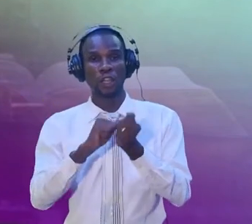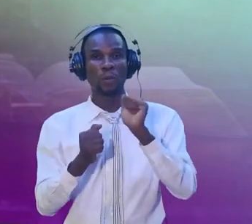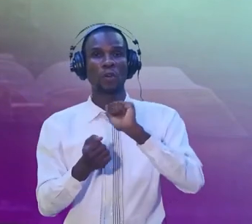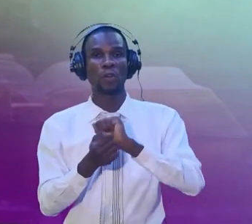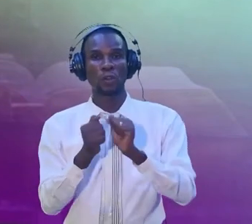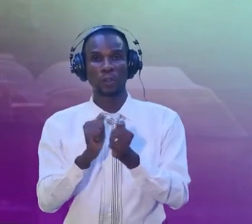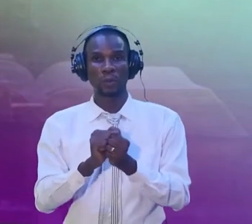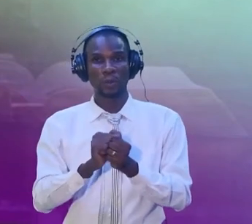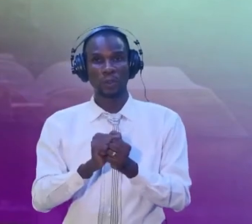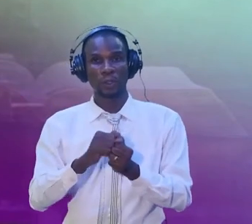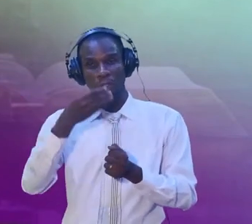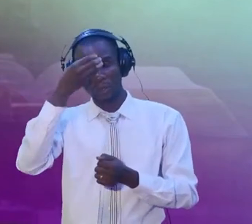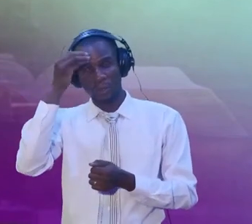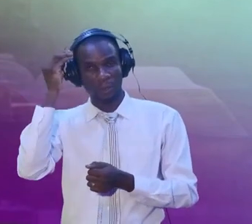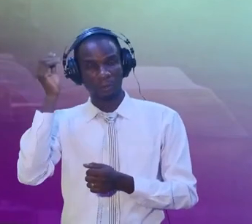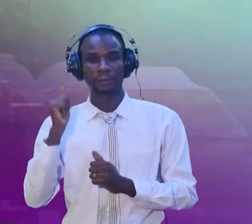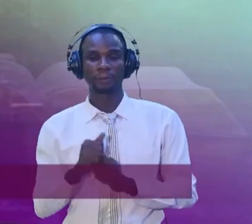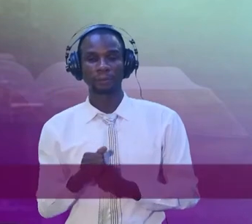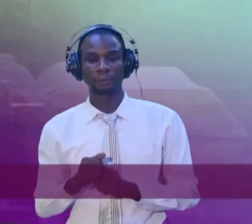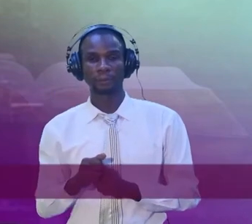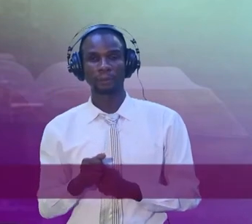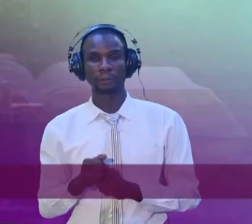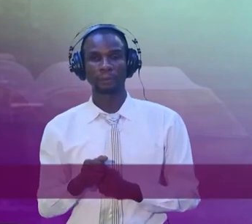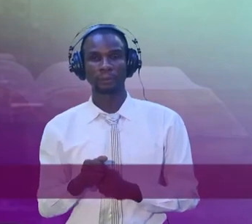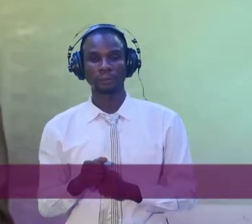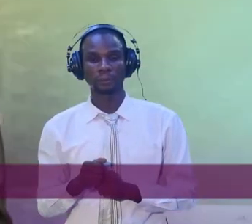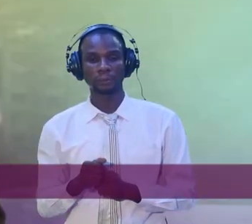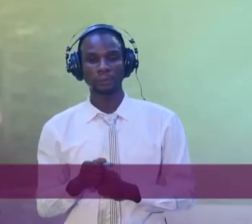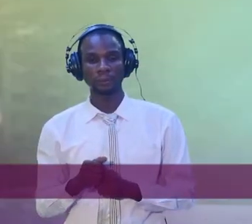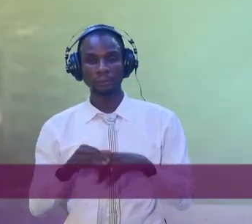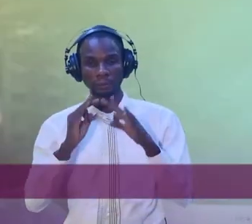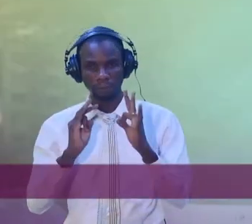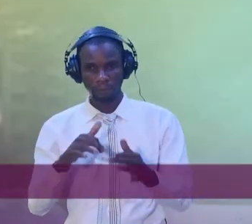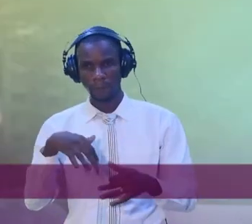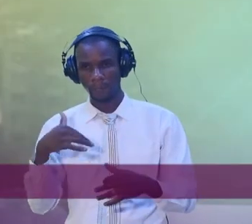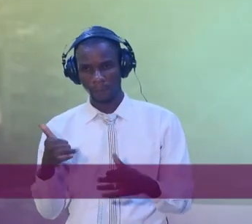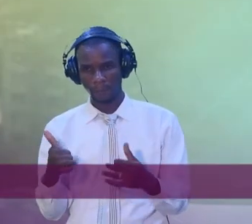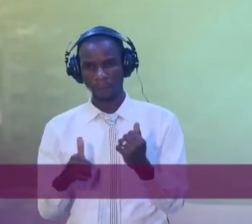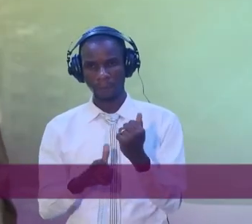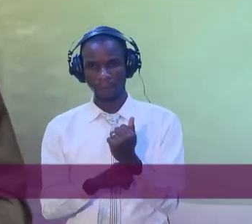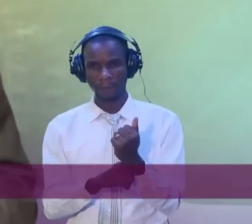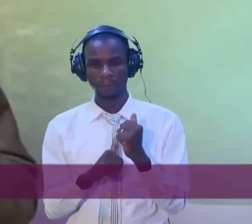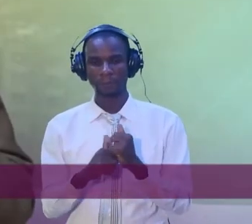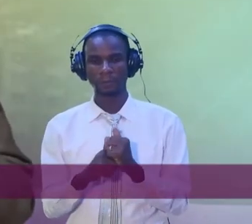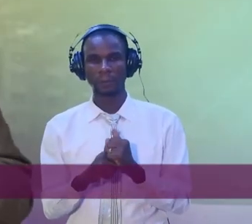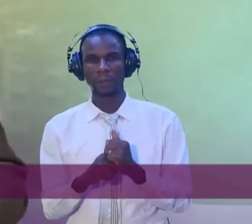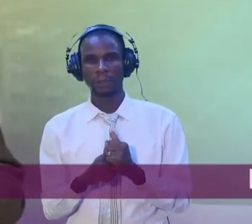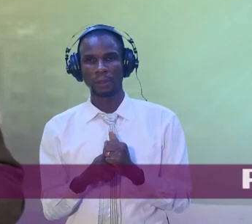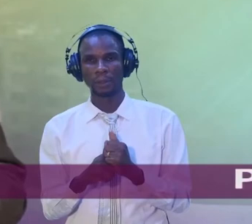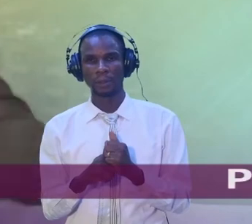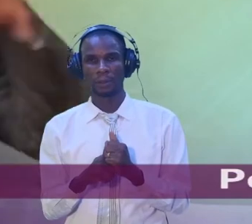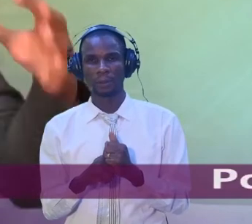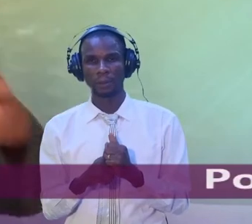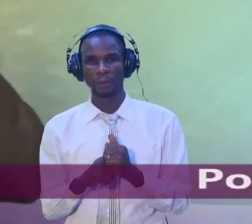wanakuwa na shida za saikolojia lakini pia wengi wana matatizo sababu waliwasiliana na